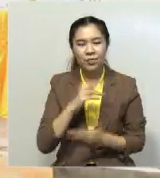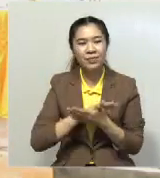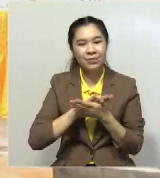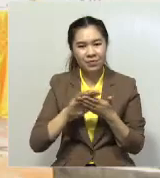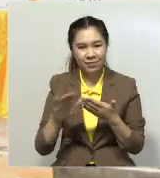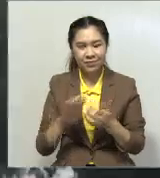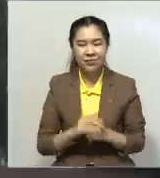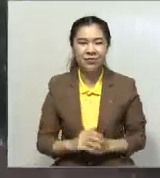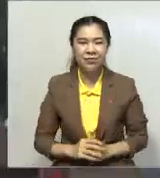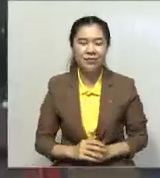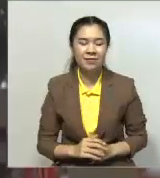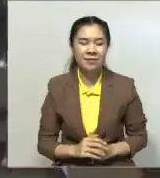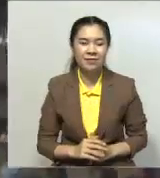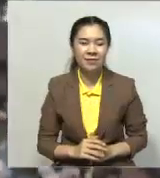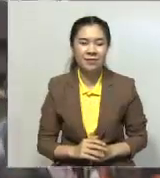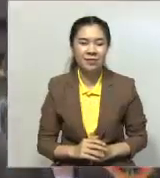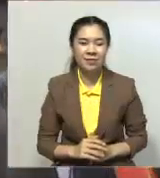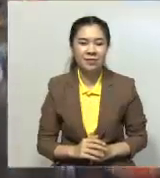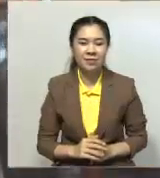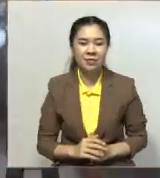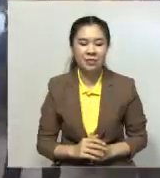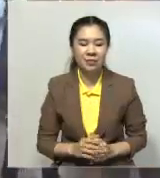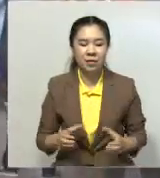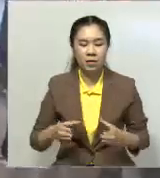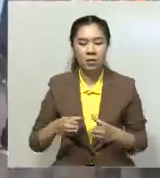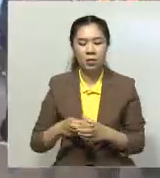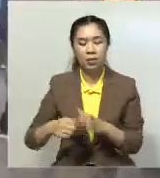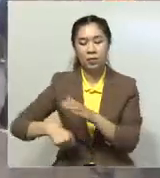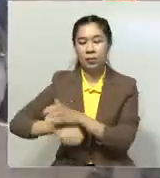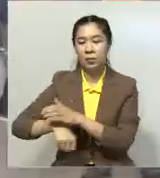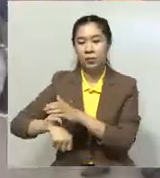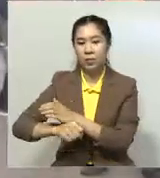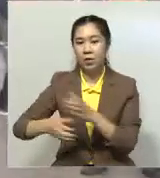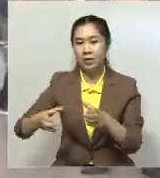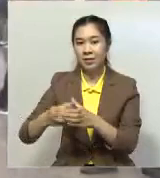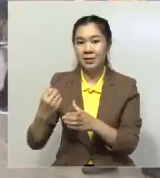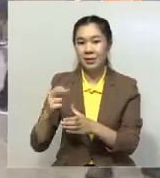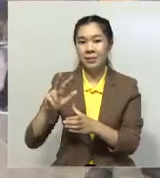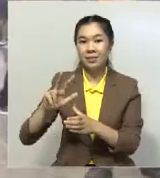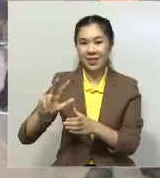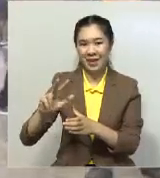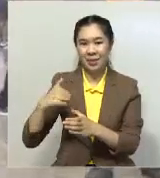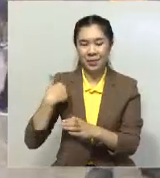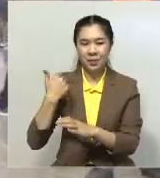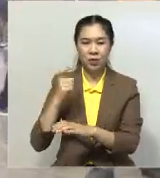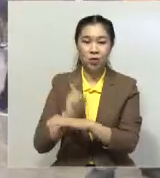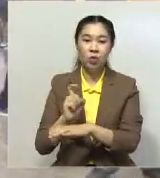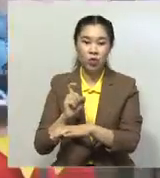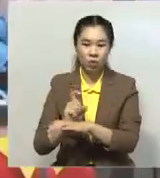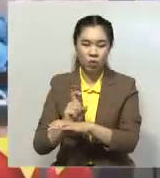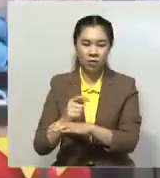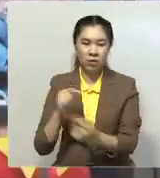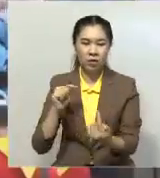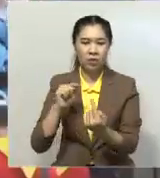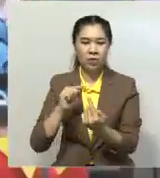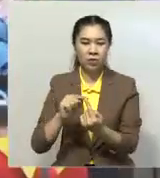ครับพิธีบรรพชาอุปสมบทนักฟุตบอลทีมหมูป่าอะคาเดมี่นำโดยโค้ชเอกพลจันทวงศ์ที่วัดพระธ